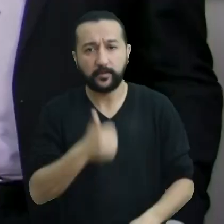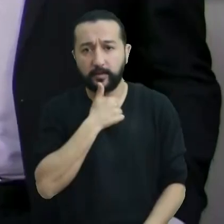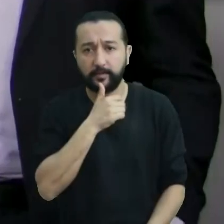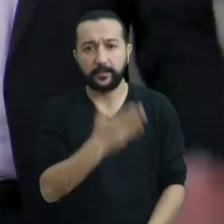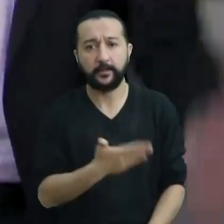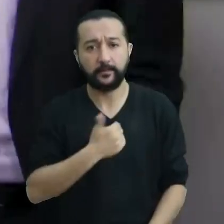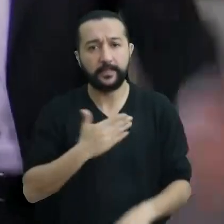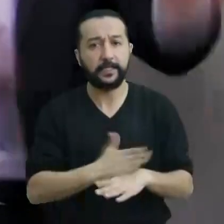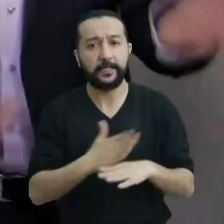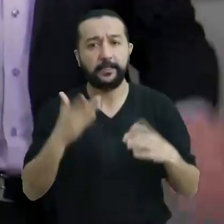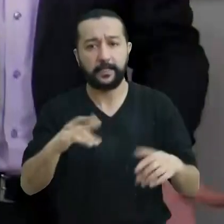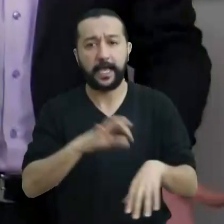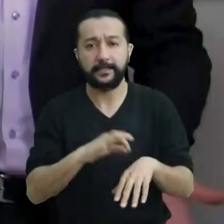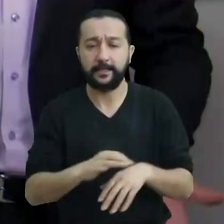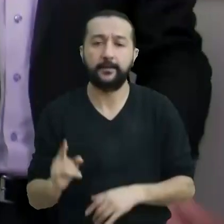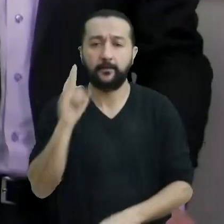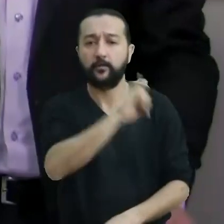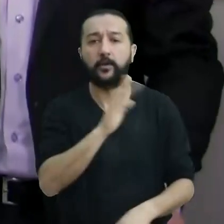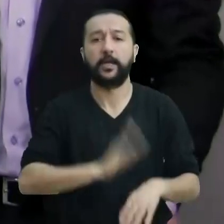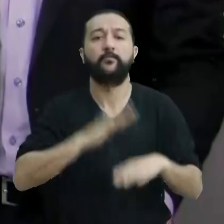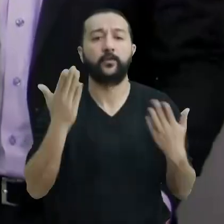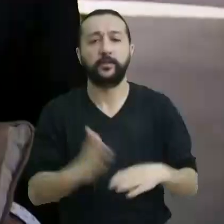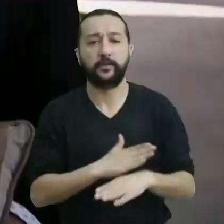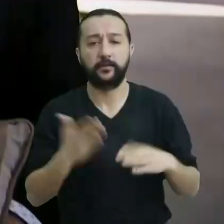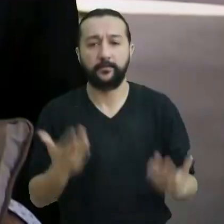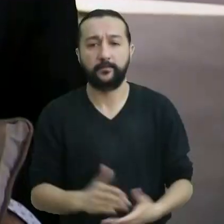baba? Biz niye yetiştirmiyoruz Şükrü Efendi'yi hastaneye?